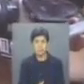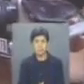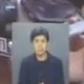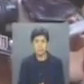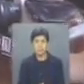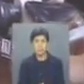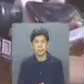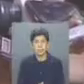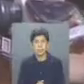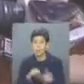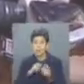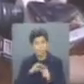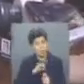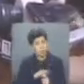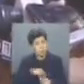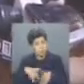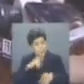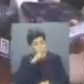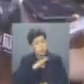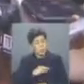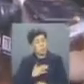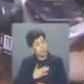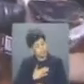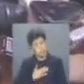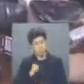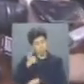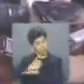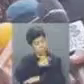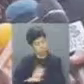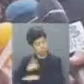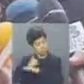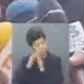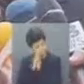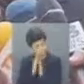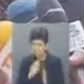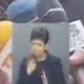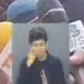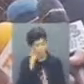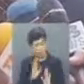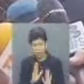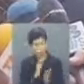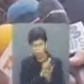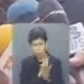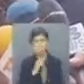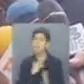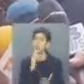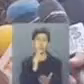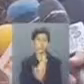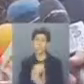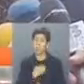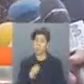กระทบต่อความรู้สึกของคนไทยที่มีความจงรักภักดีอย่าทำดีกว่า หยุดสักทีเถอะผมไม่อยากให้ห